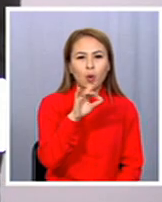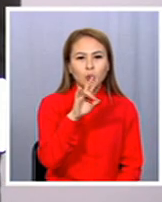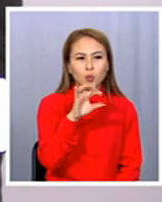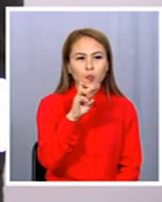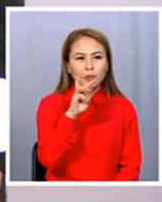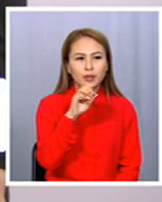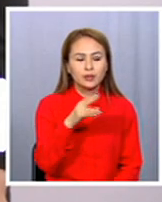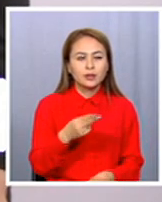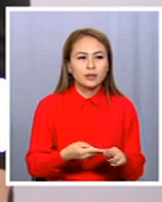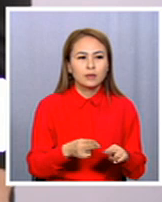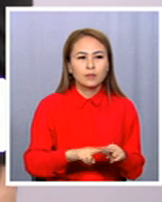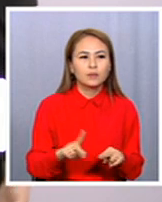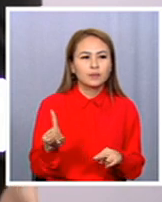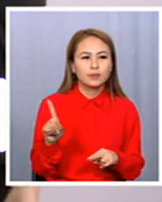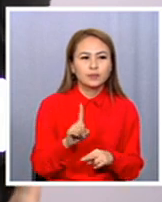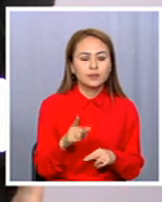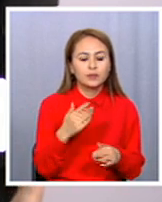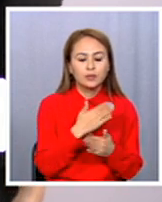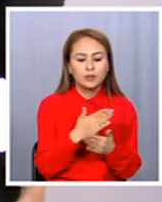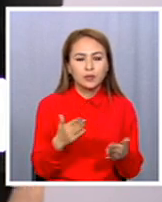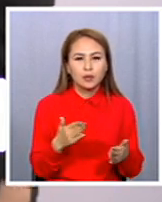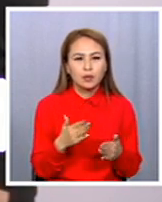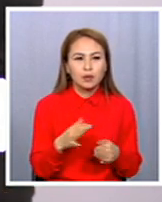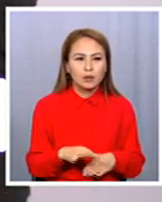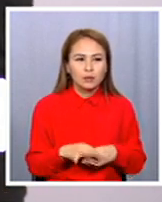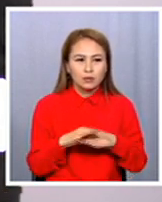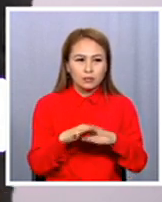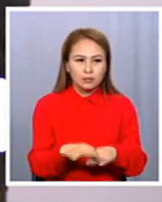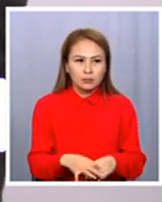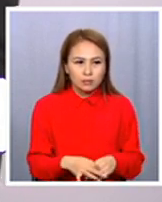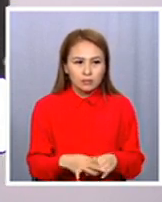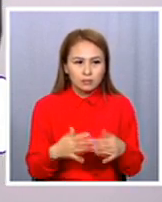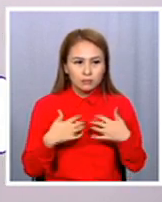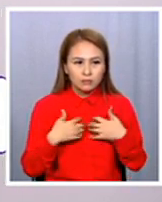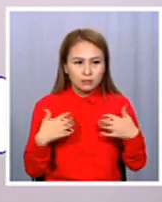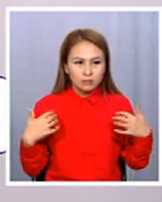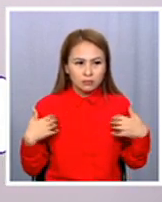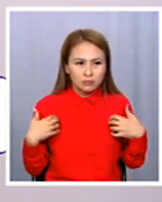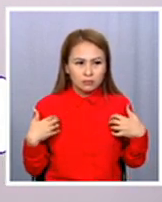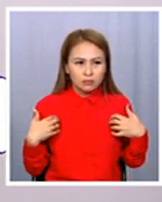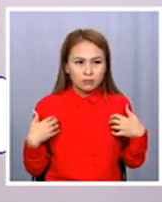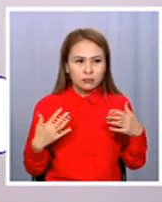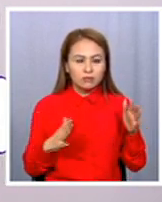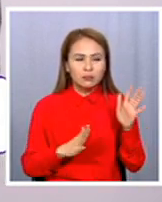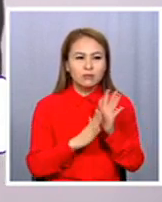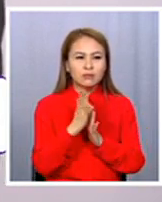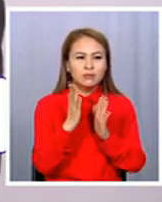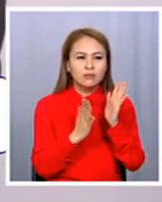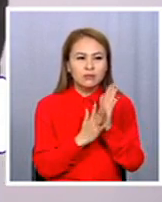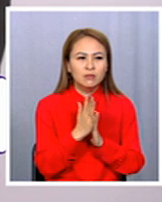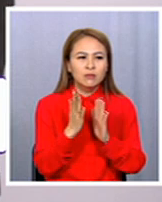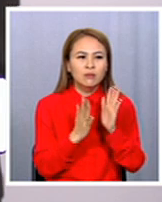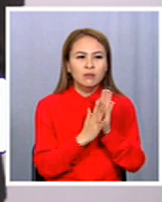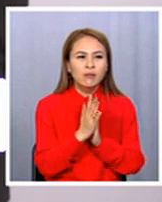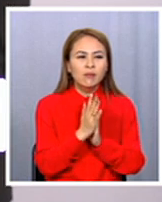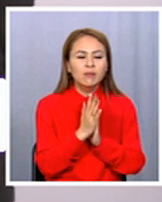дегеніміз не? Консументтер бұлар тұтынушылар. Олар жануарлар өсімдіктермен